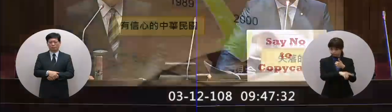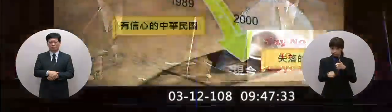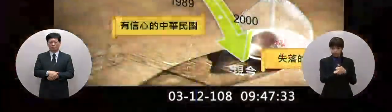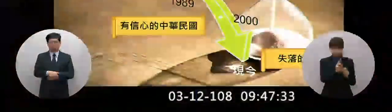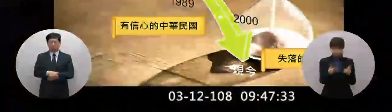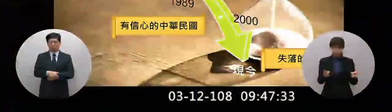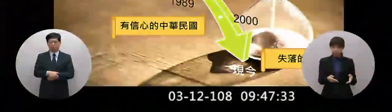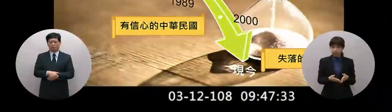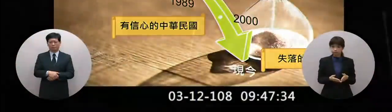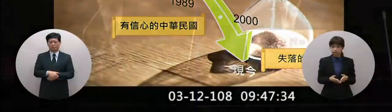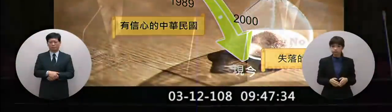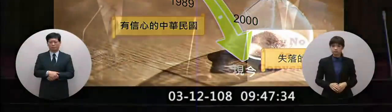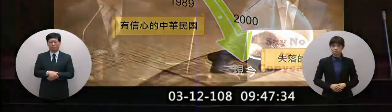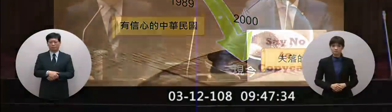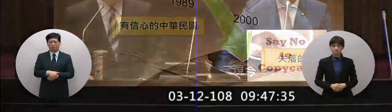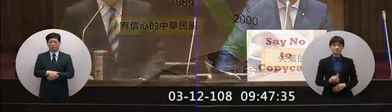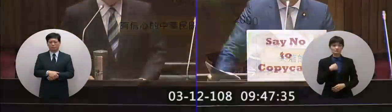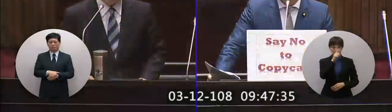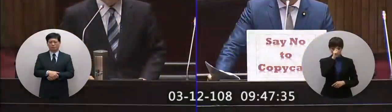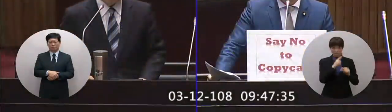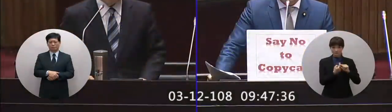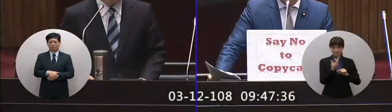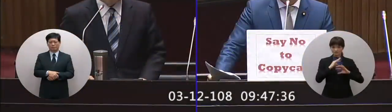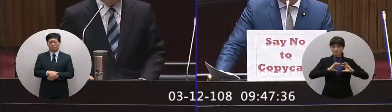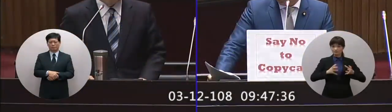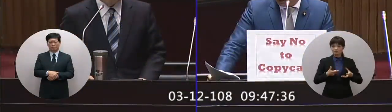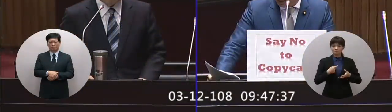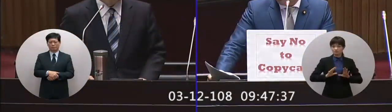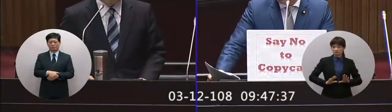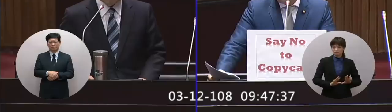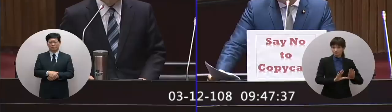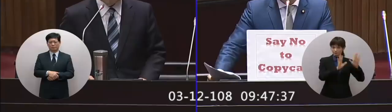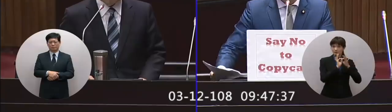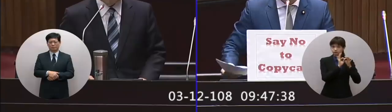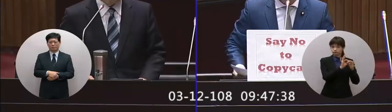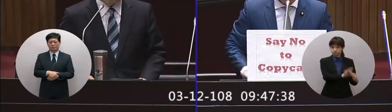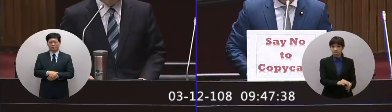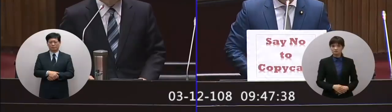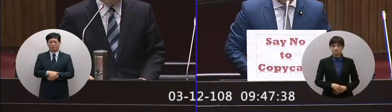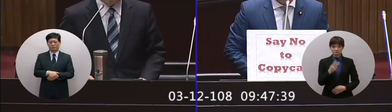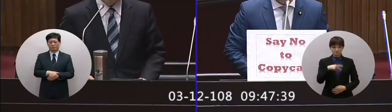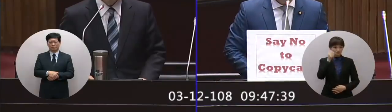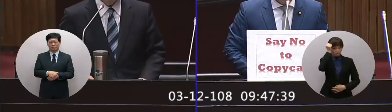就不会垮。因为我希望中华民国继续成长茁壮，而且院长，